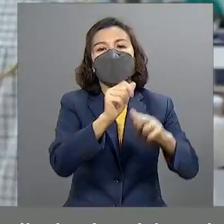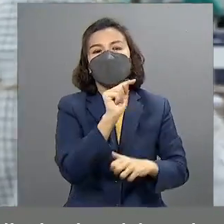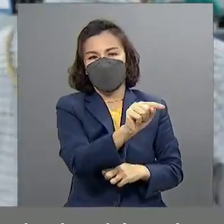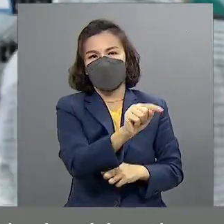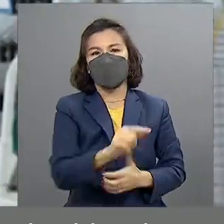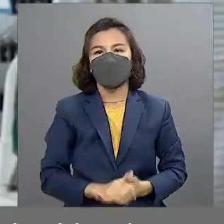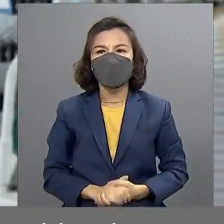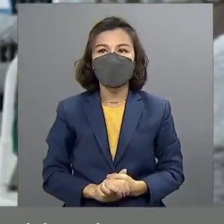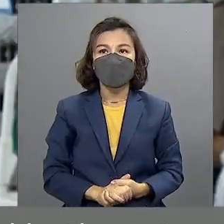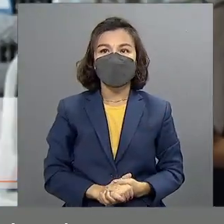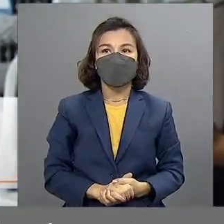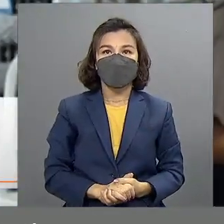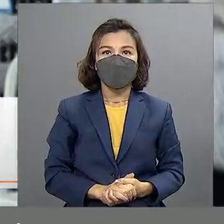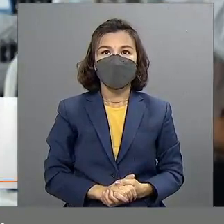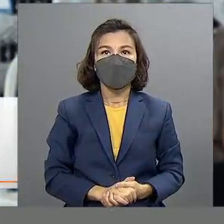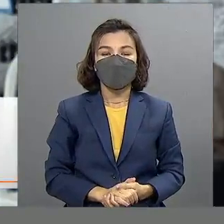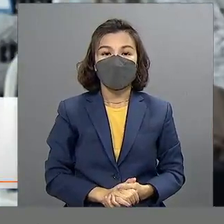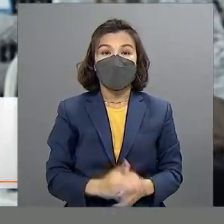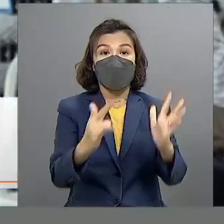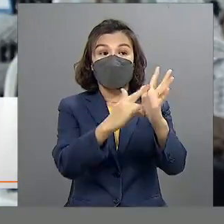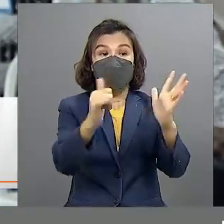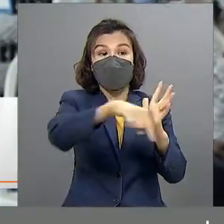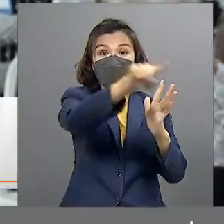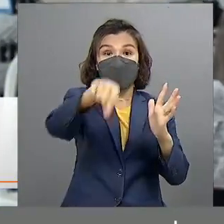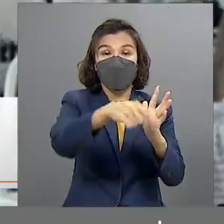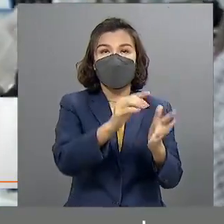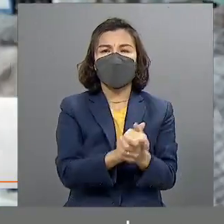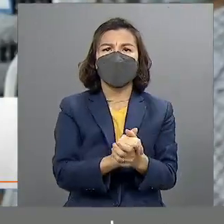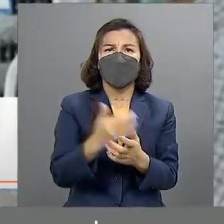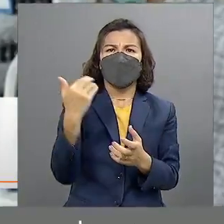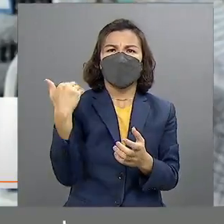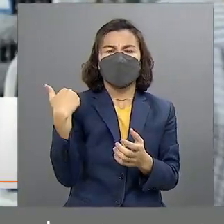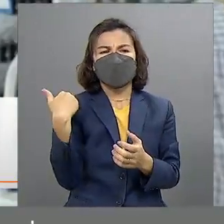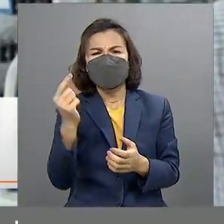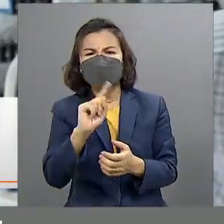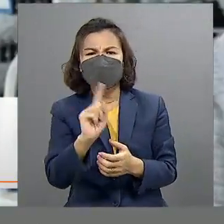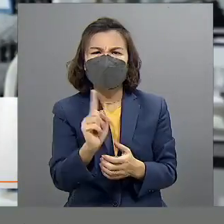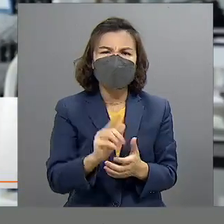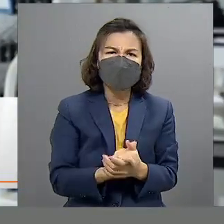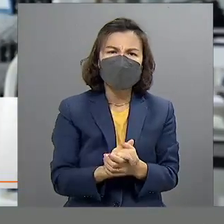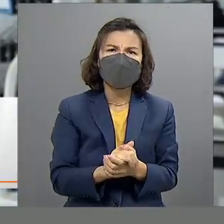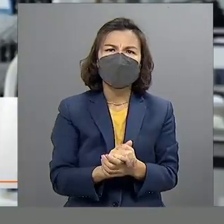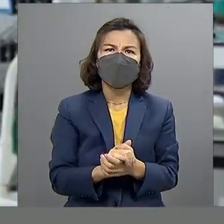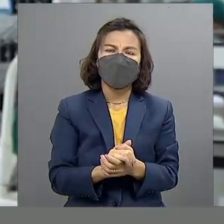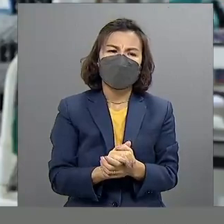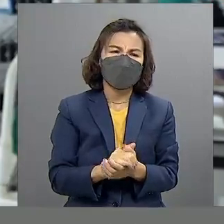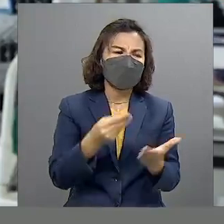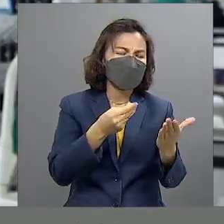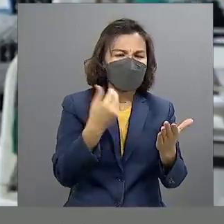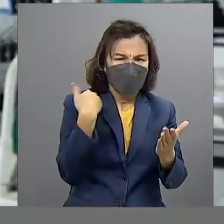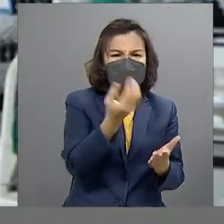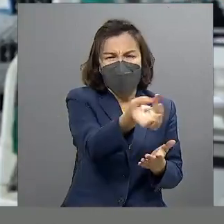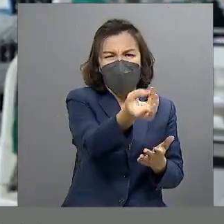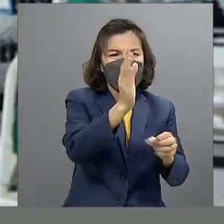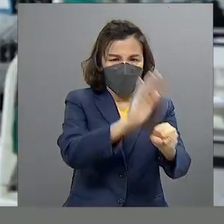ยาน้ำกัดเท้าที่มีอยู่ในท้องตลาดทั่วไปเนี่ยมันก็ไม่ได้มีปริมาณที่ไม่ได้มีสต็อกไว้มากเพียงพอนะครับ